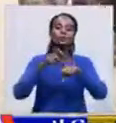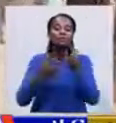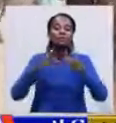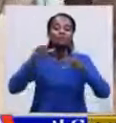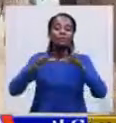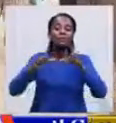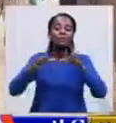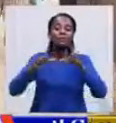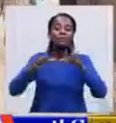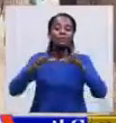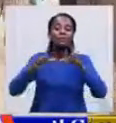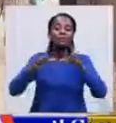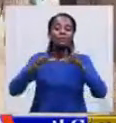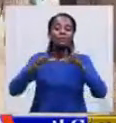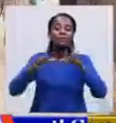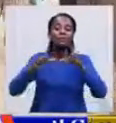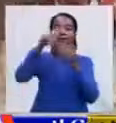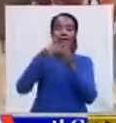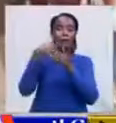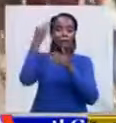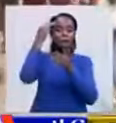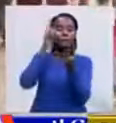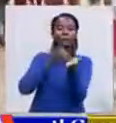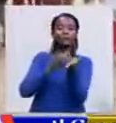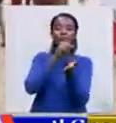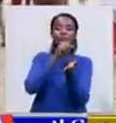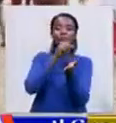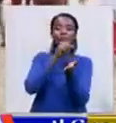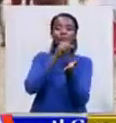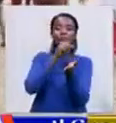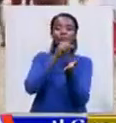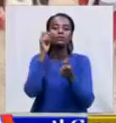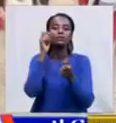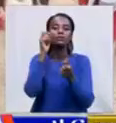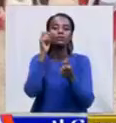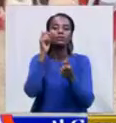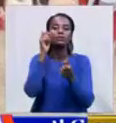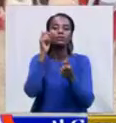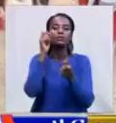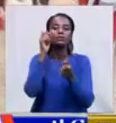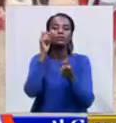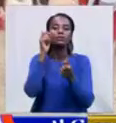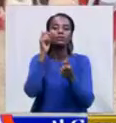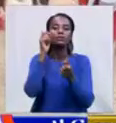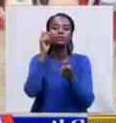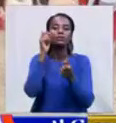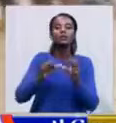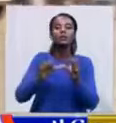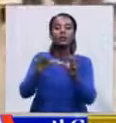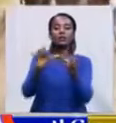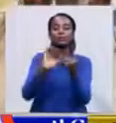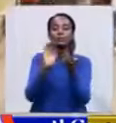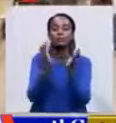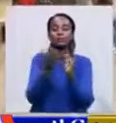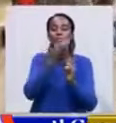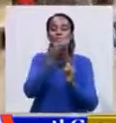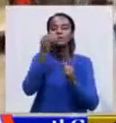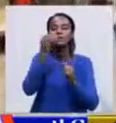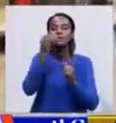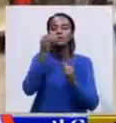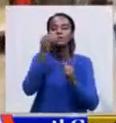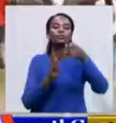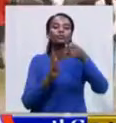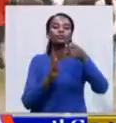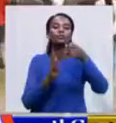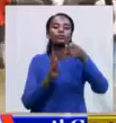ማቋረጥ የሚከለክል ነው። ጠቅላይ ሚኒስትር ዶክተር አብይ አህመድ የሰራተኞችን የስራ ዋስትና ማስጠበቅ ዘላቂ በሆነ መልኩ ገቢያቸው